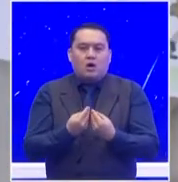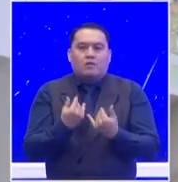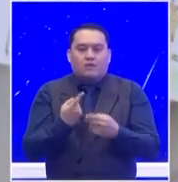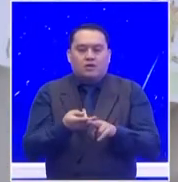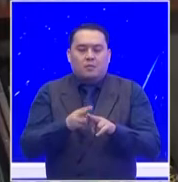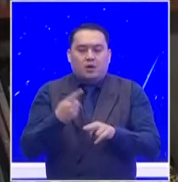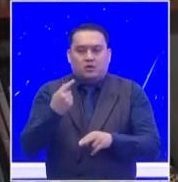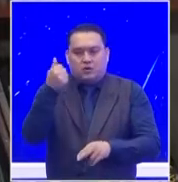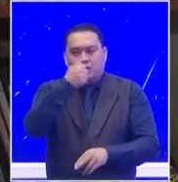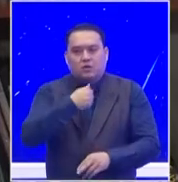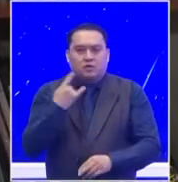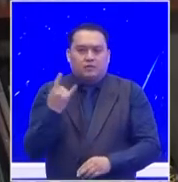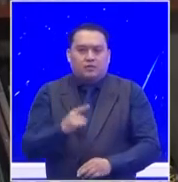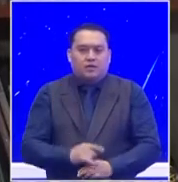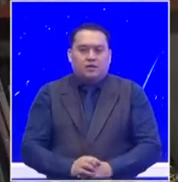ребенок.